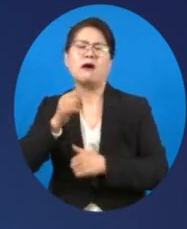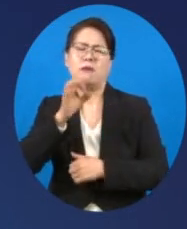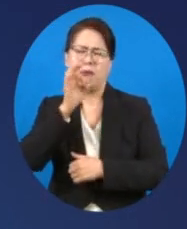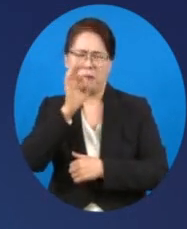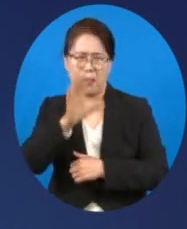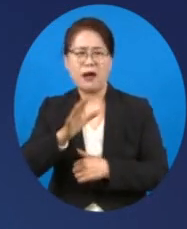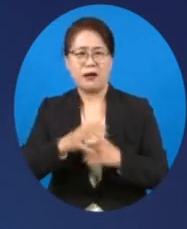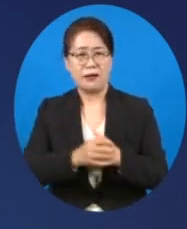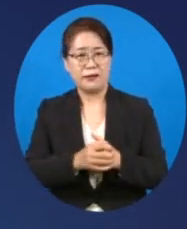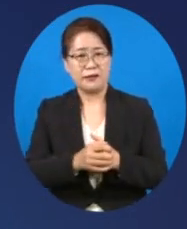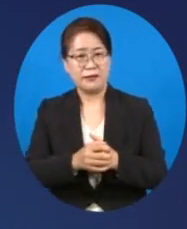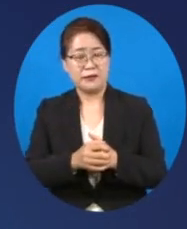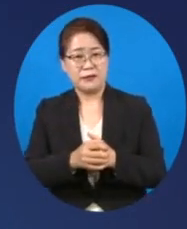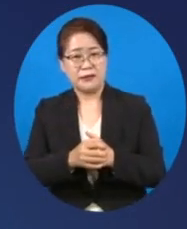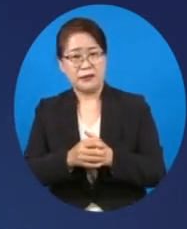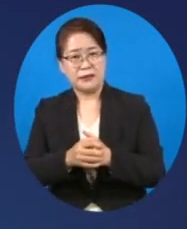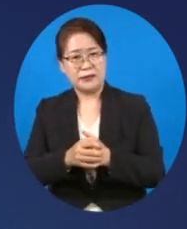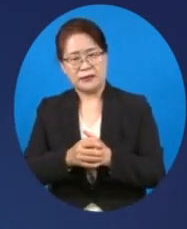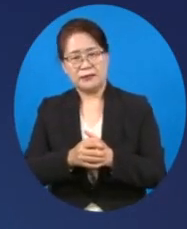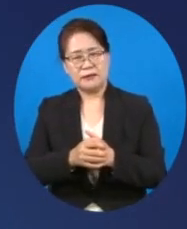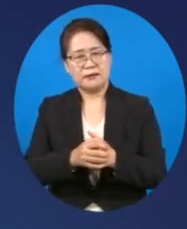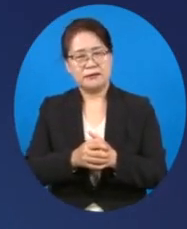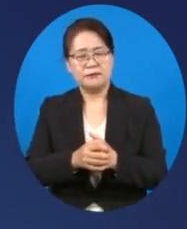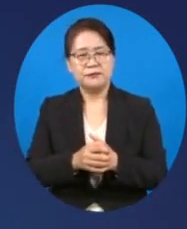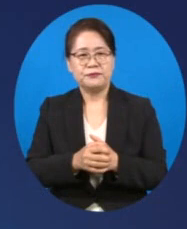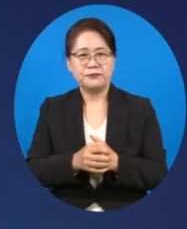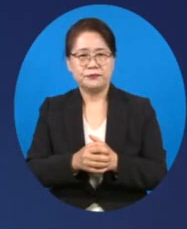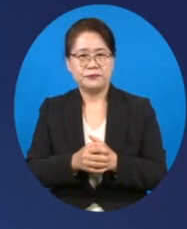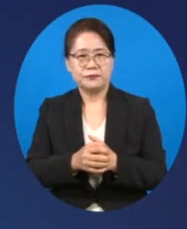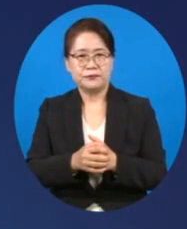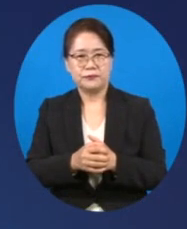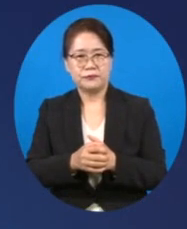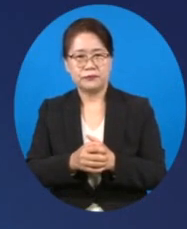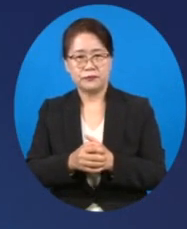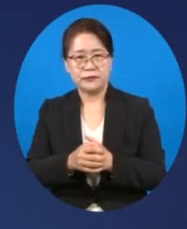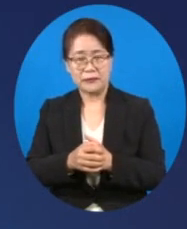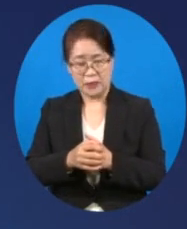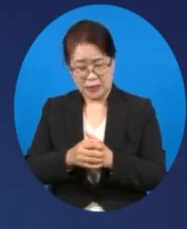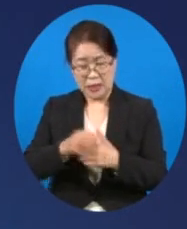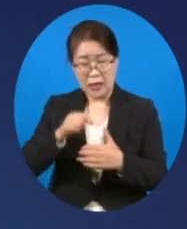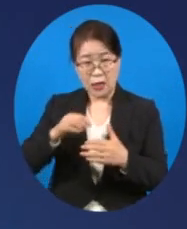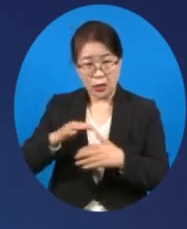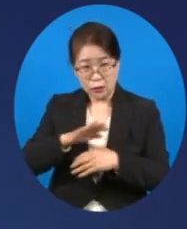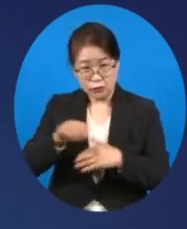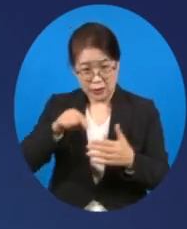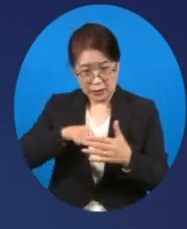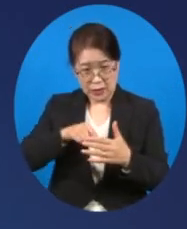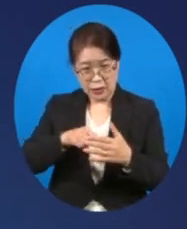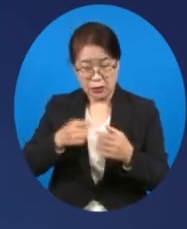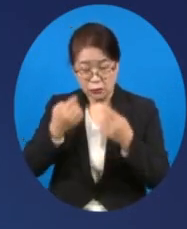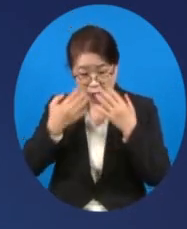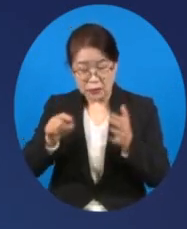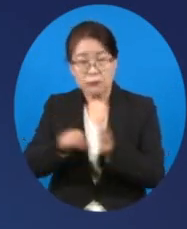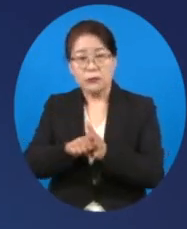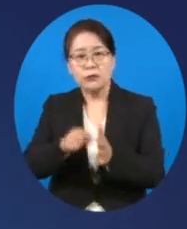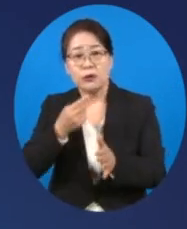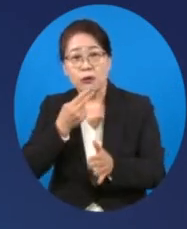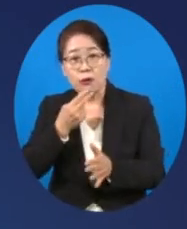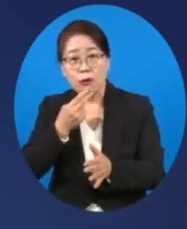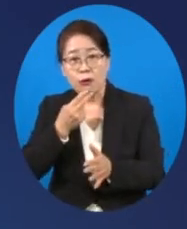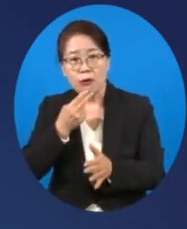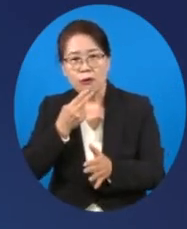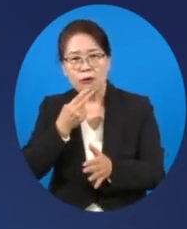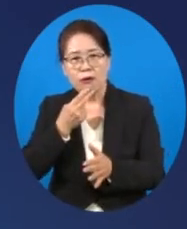그 영적 전쟁에서 승리할 수가 없습니다 우리 안에 확신이 없으면요 여러분